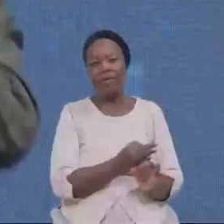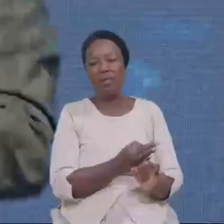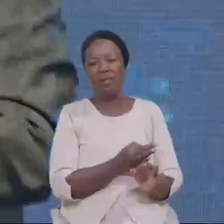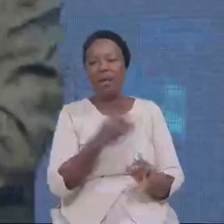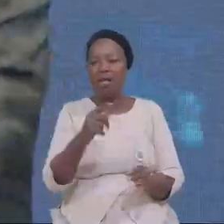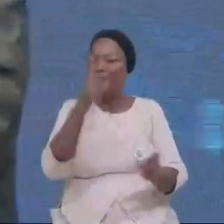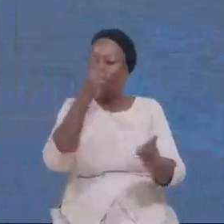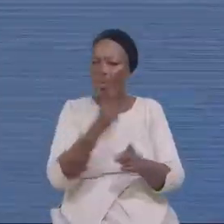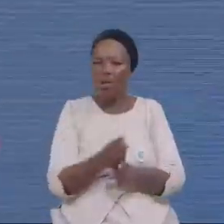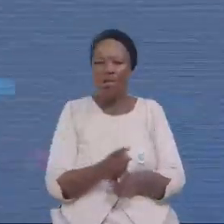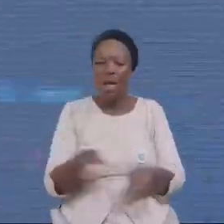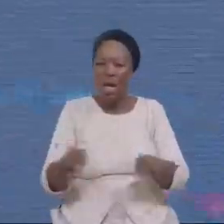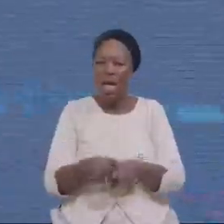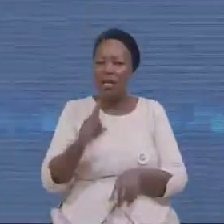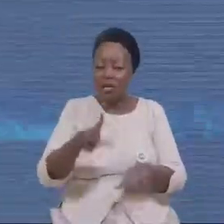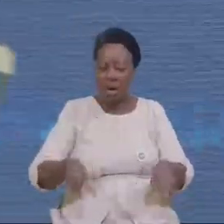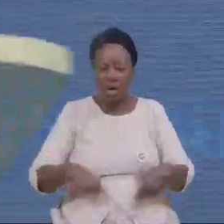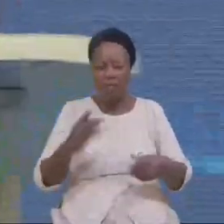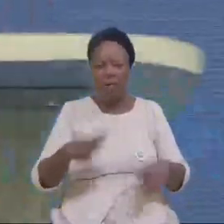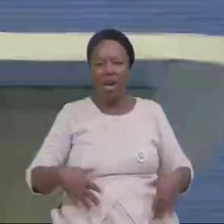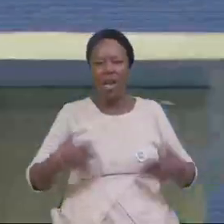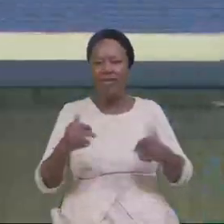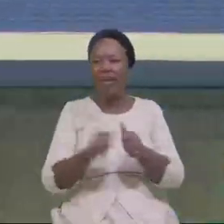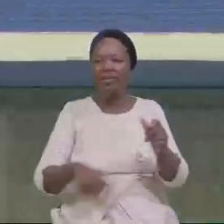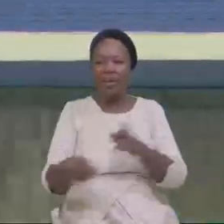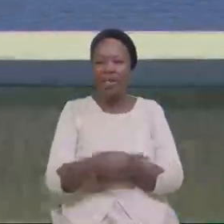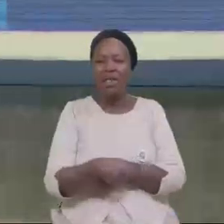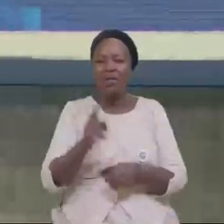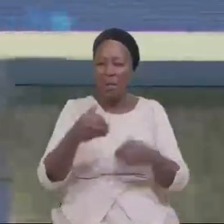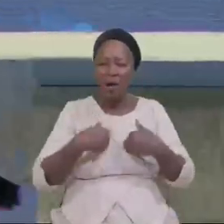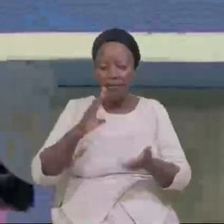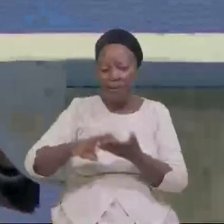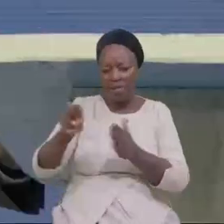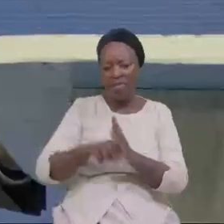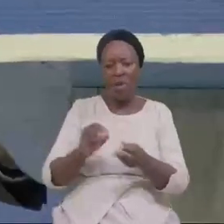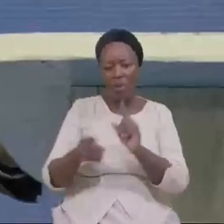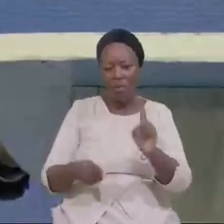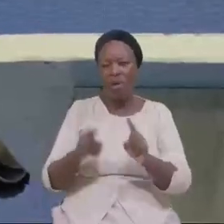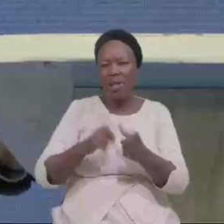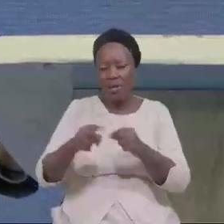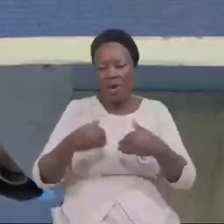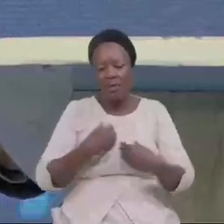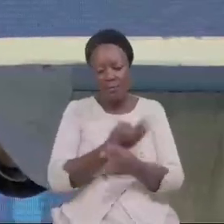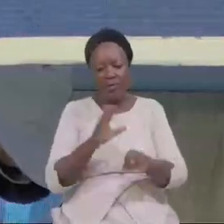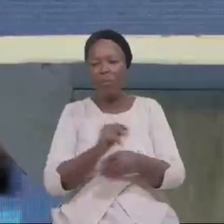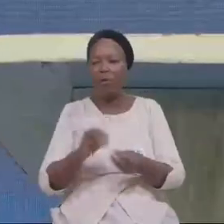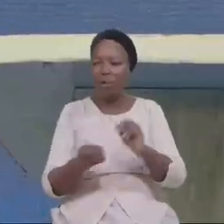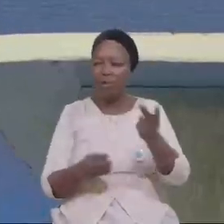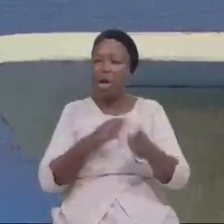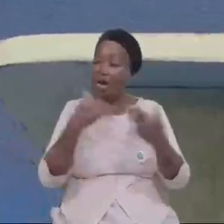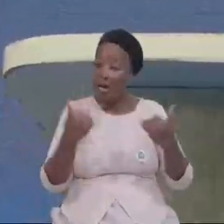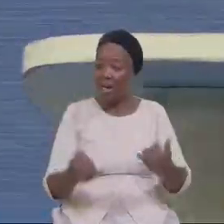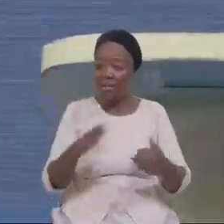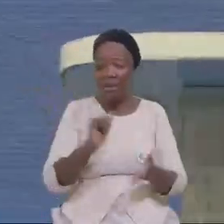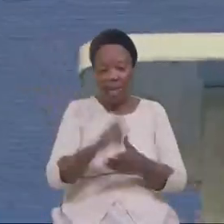Le juste, comme tu mènes ta vie chaque jour, tu as le pardon premièrement, tu as la libération deuxièmement. Cette